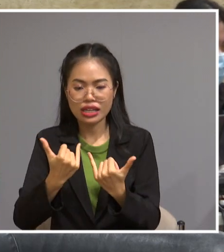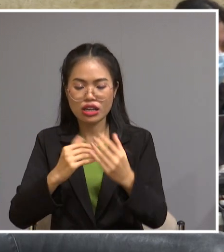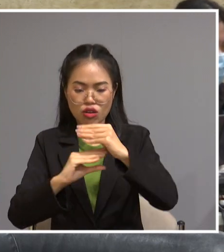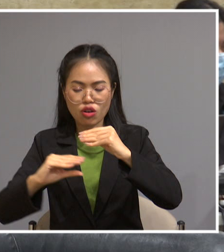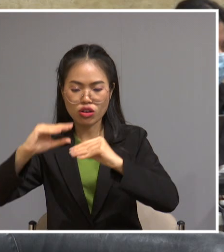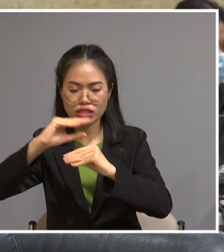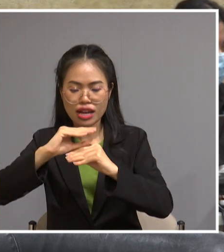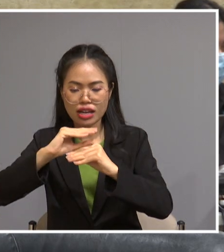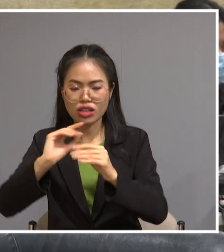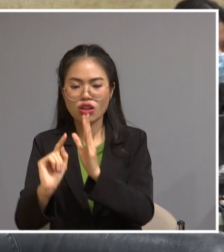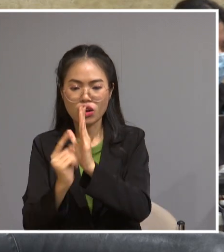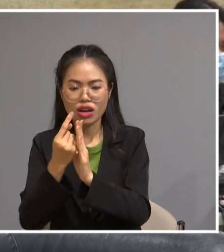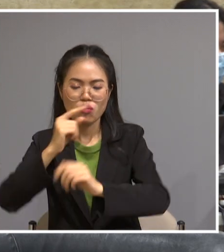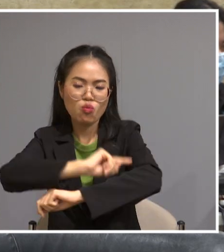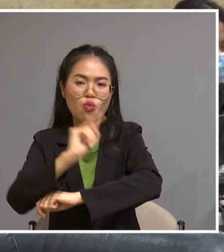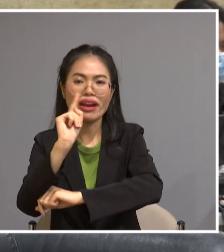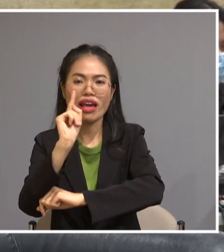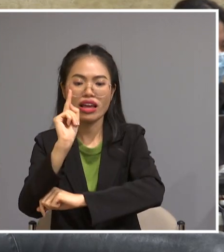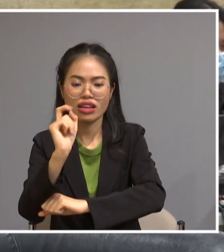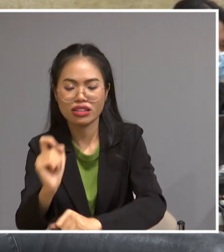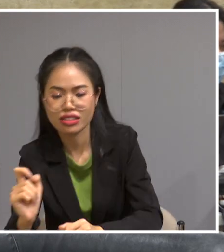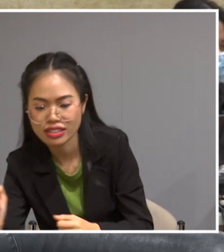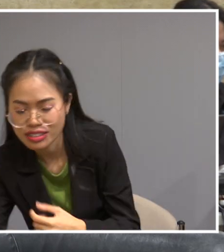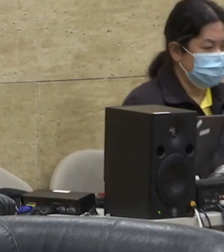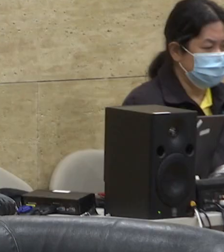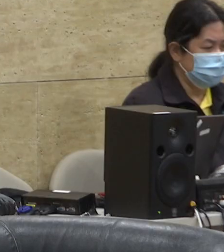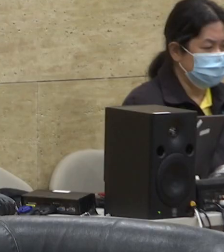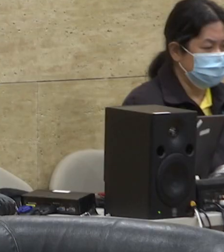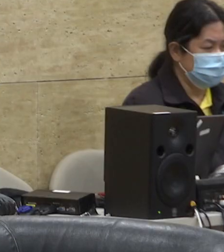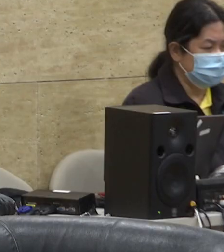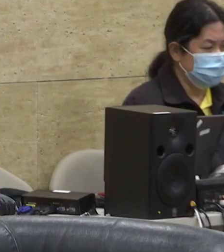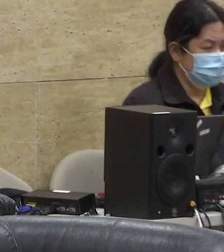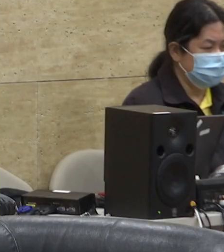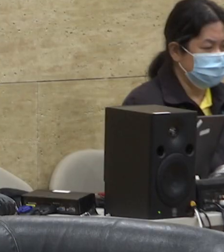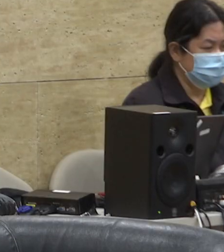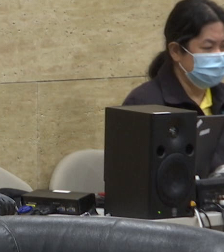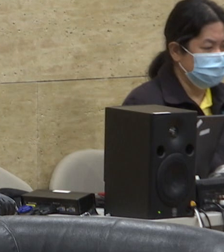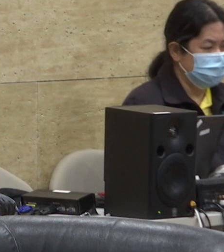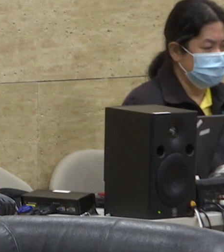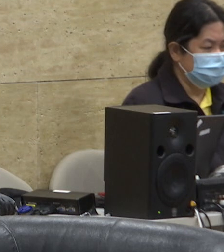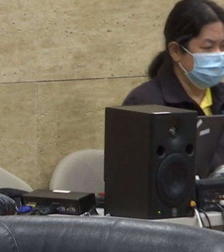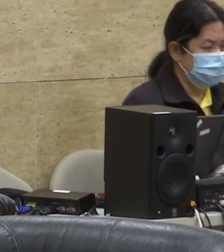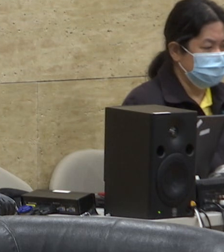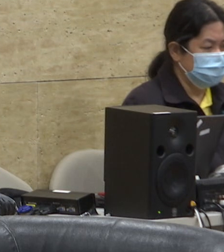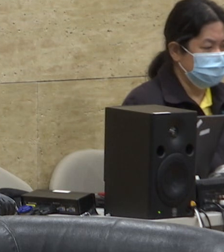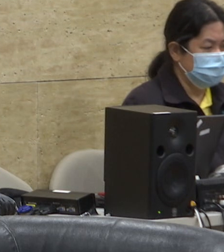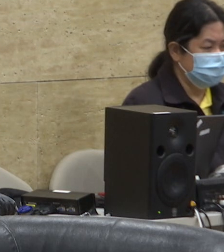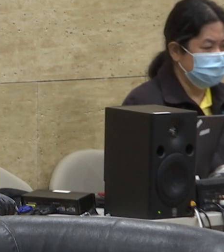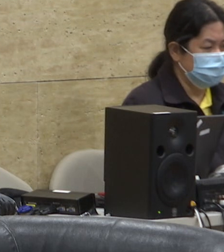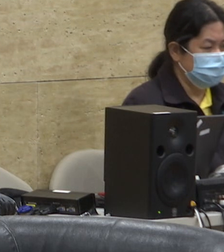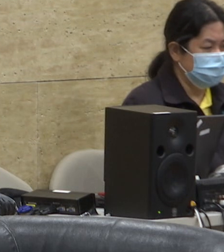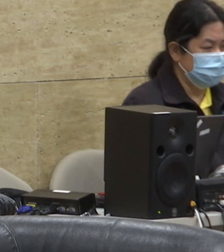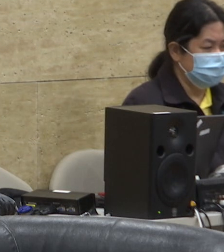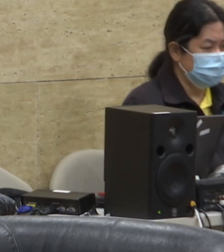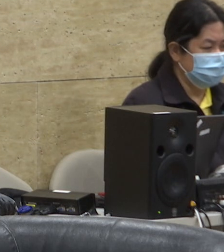สรางจะเรมตนเมอไร่เพราว่าพื้นที่เป็นเลือกสวนไ่นาเป็นพื้ททางการเกษต